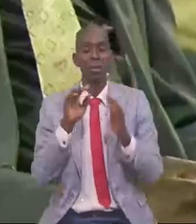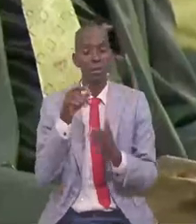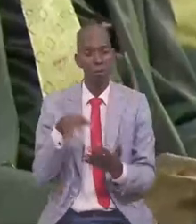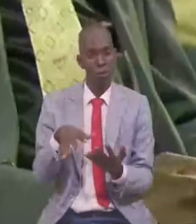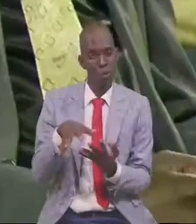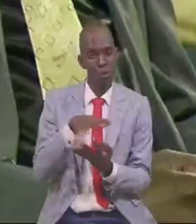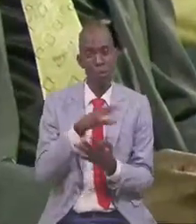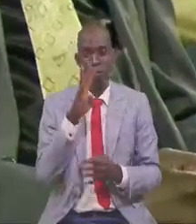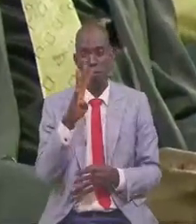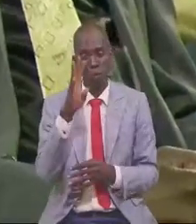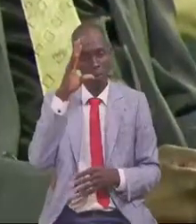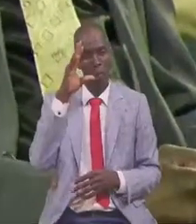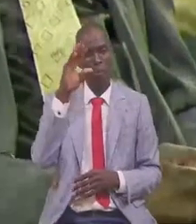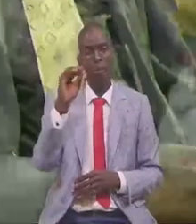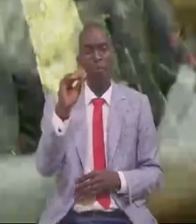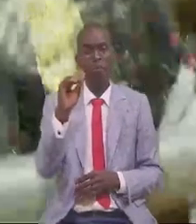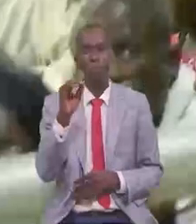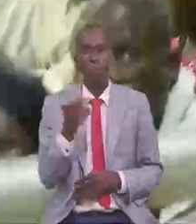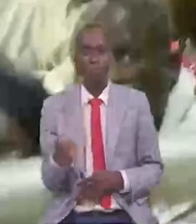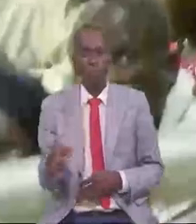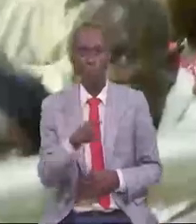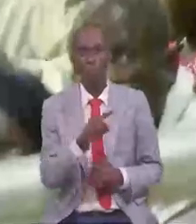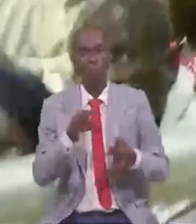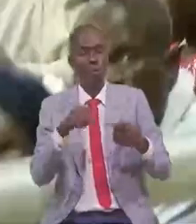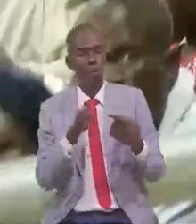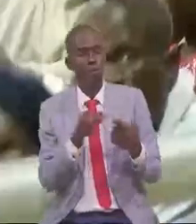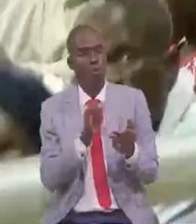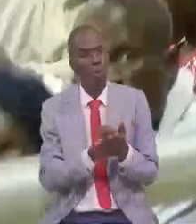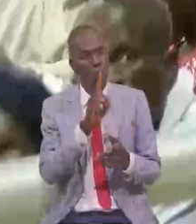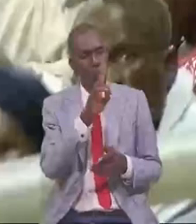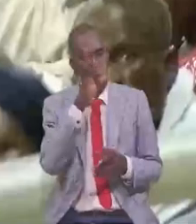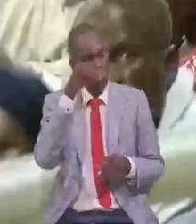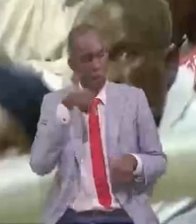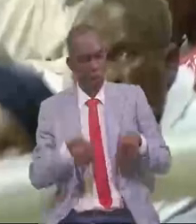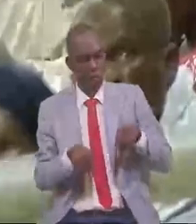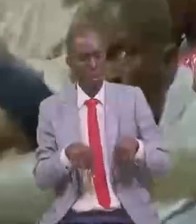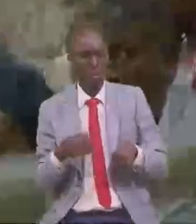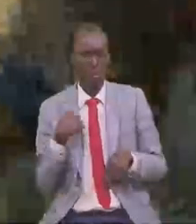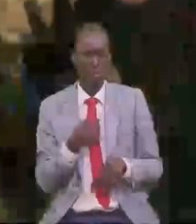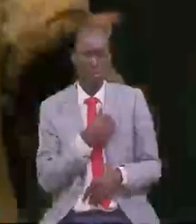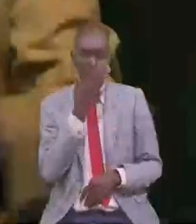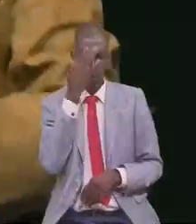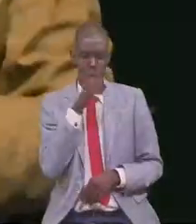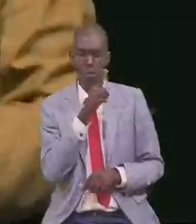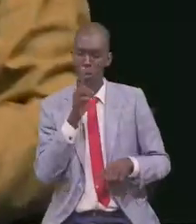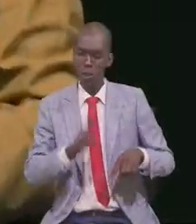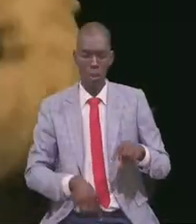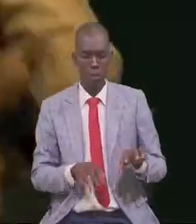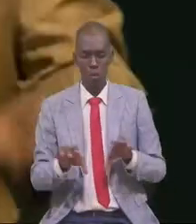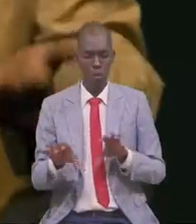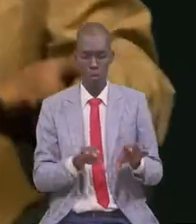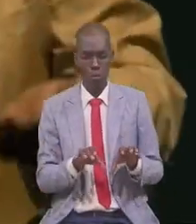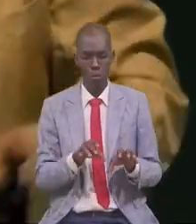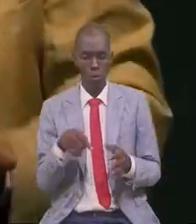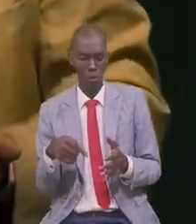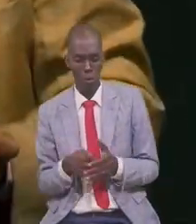hommes qui sont allés vers l'homme, ils ont dit, nous savons que tu ne peux pas faire ceci de toi-même. Tu ne peux